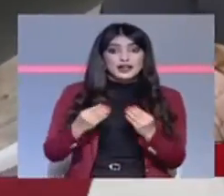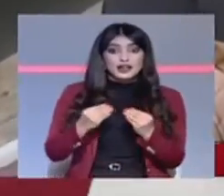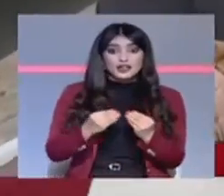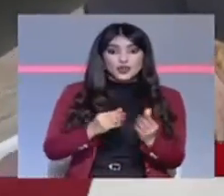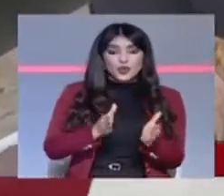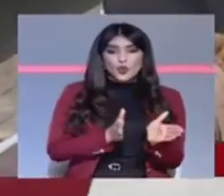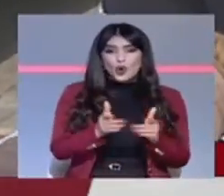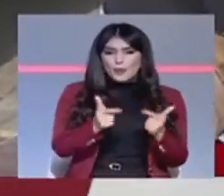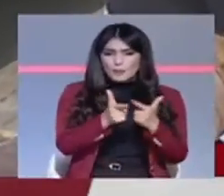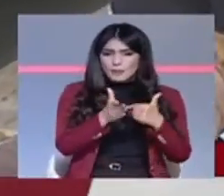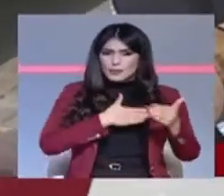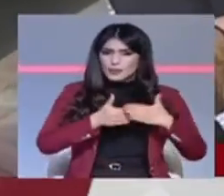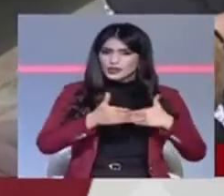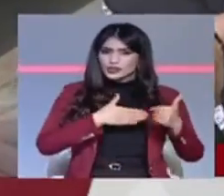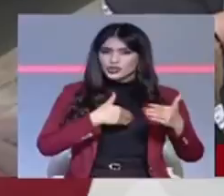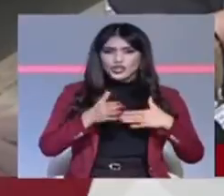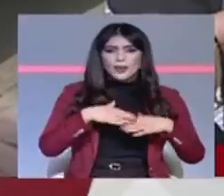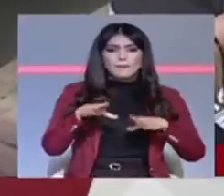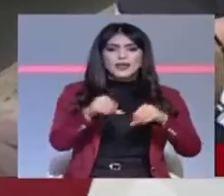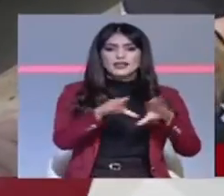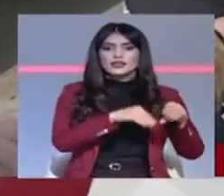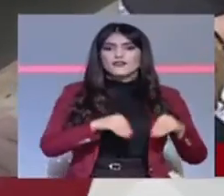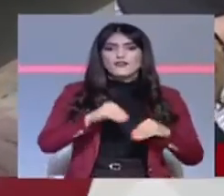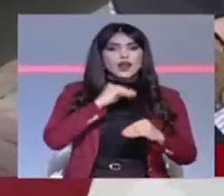من مختلف المناطق